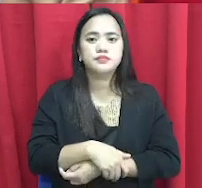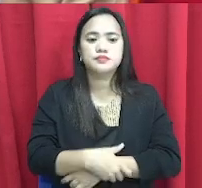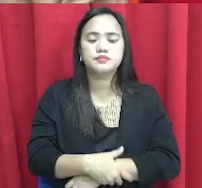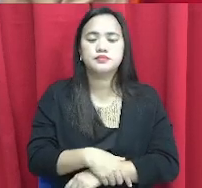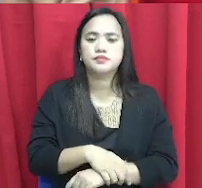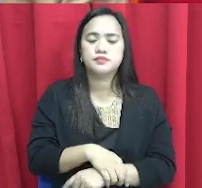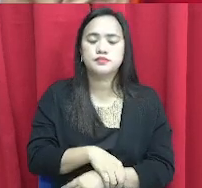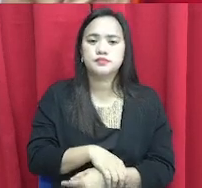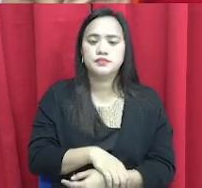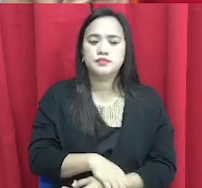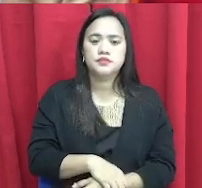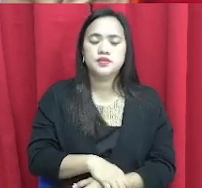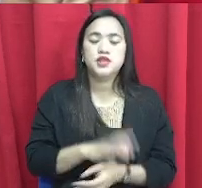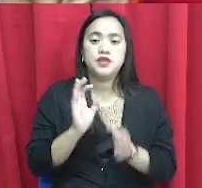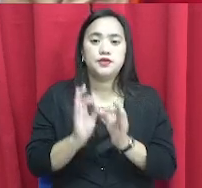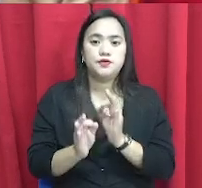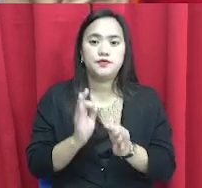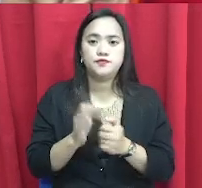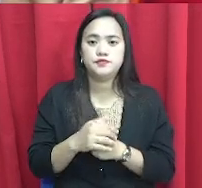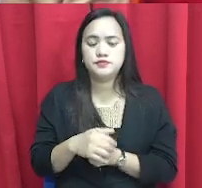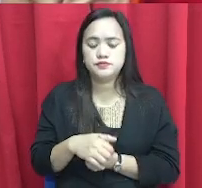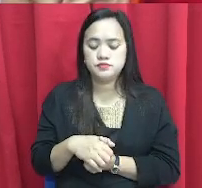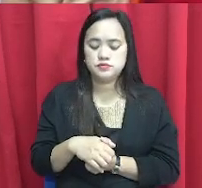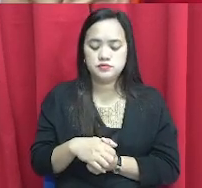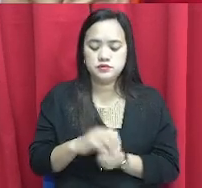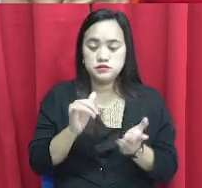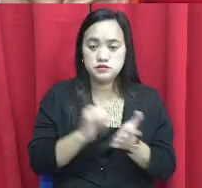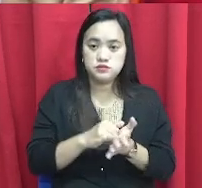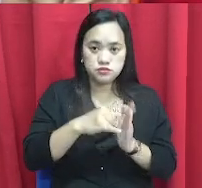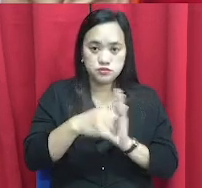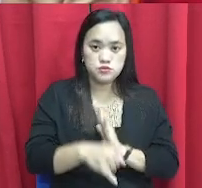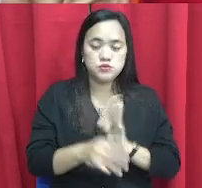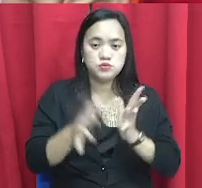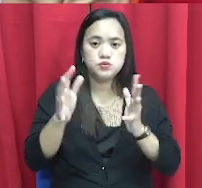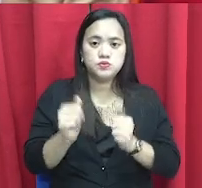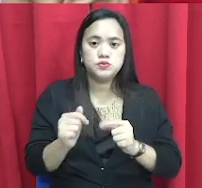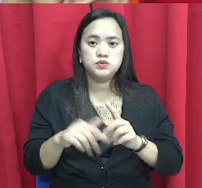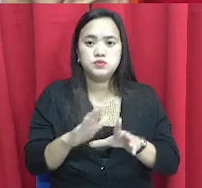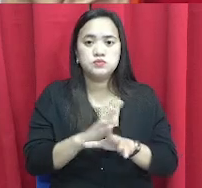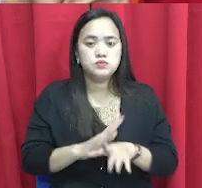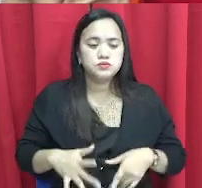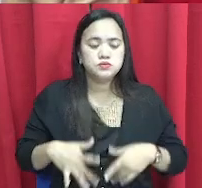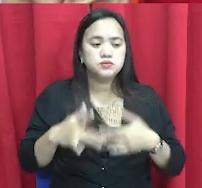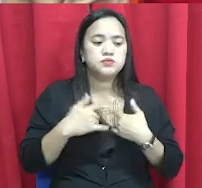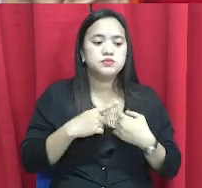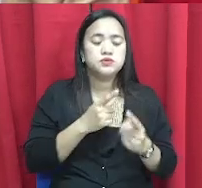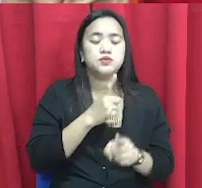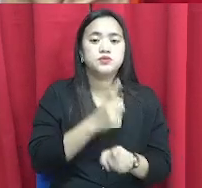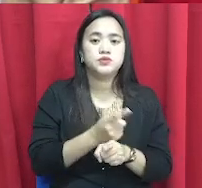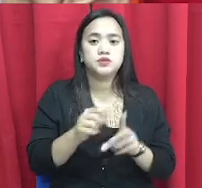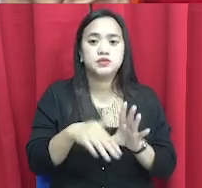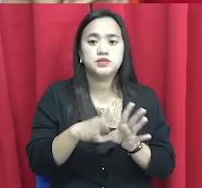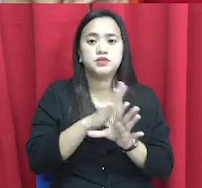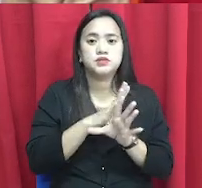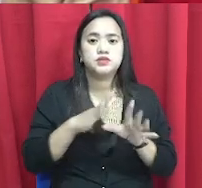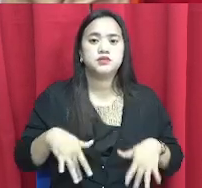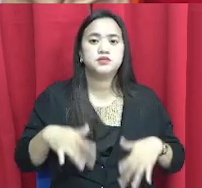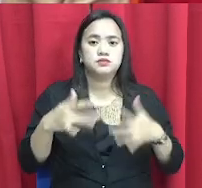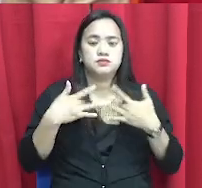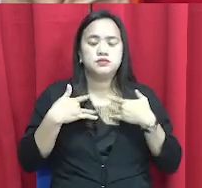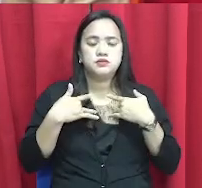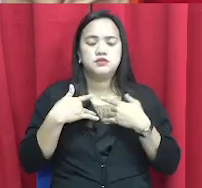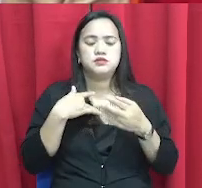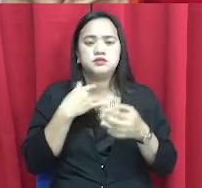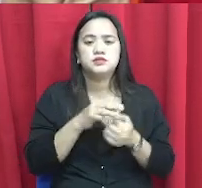magkakaroon ng maayos na pamilya Kung yang nais ng Diyos sa pamilya yan ang masusunod at mangyayari lang yan kung yung tatay